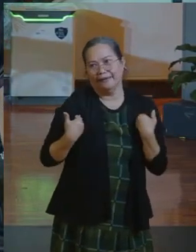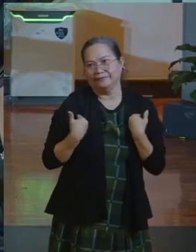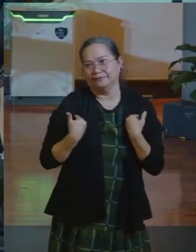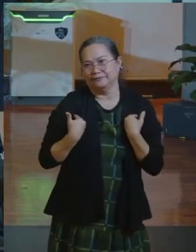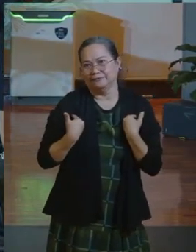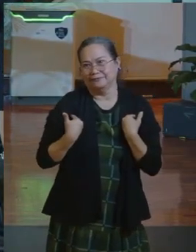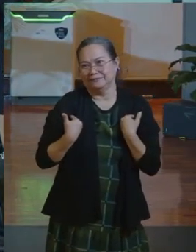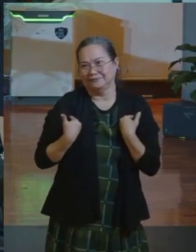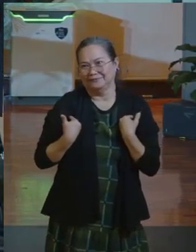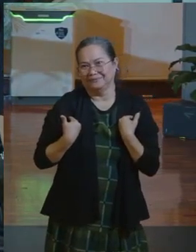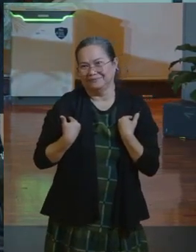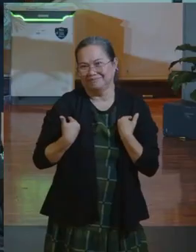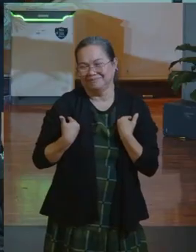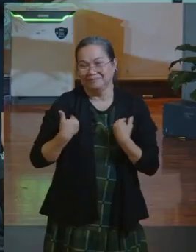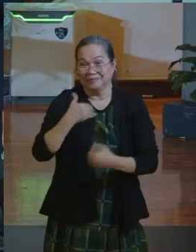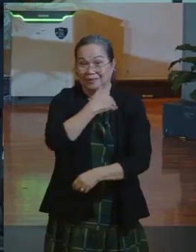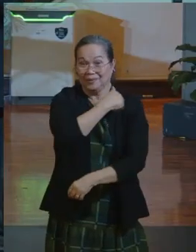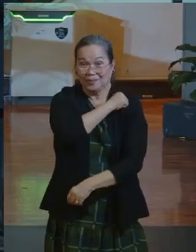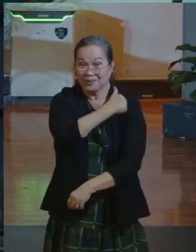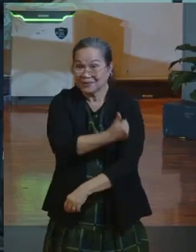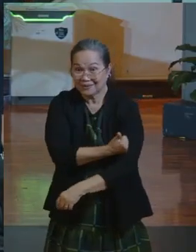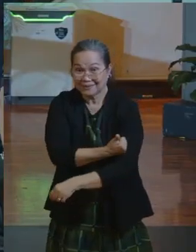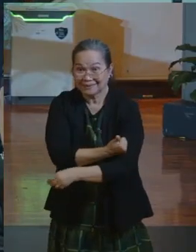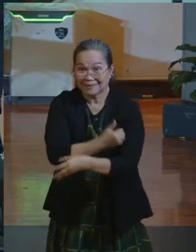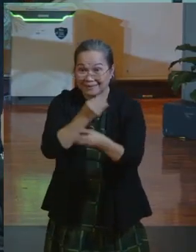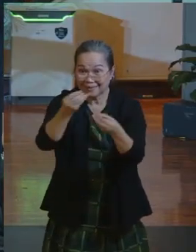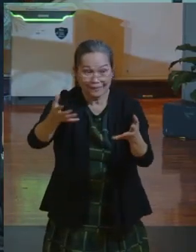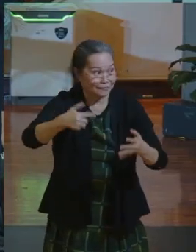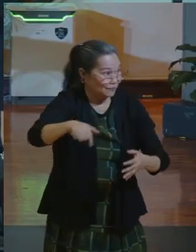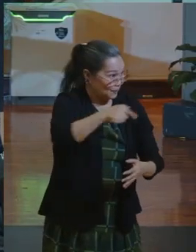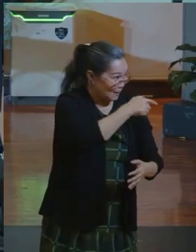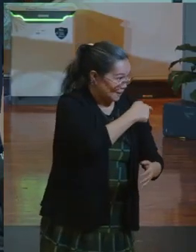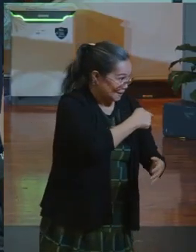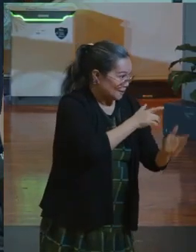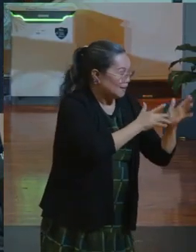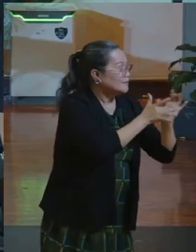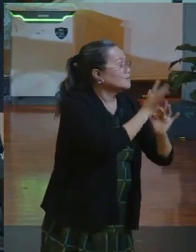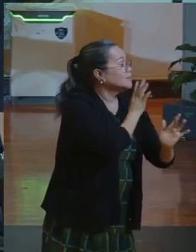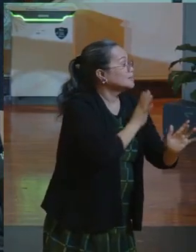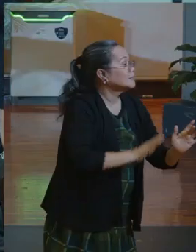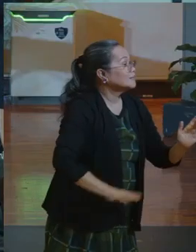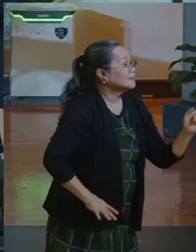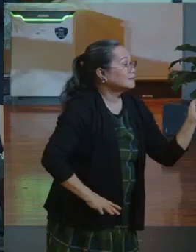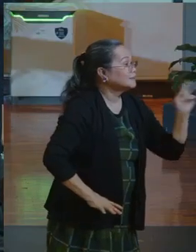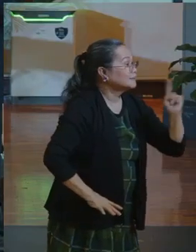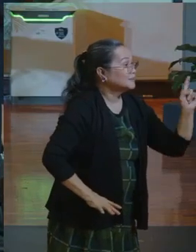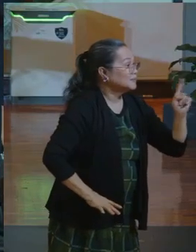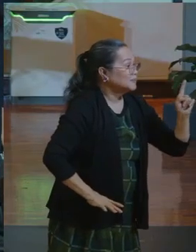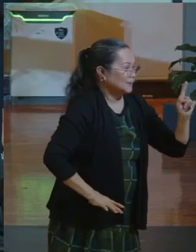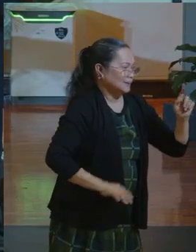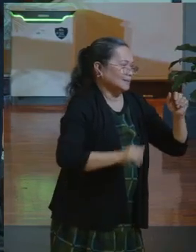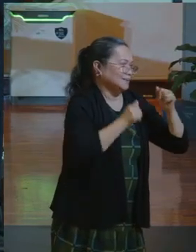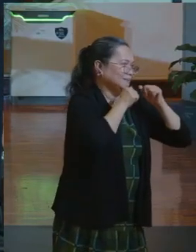ang authority na ibinigay sa kanila ni Kristo Jesus. Mga